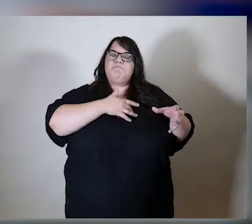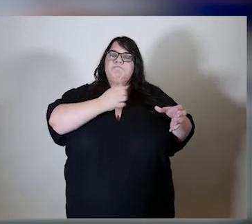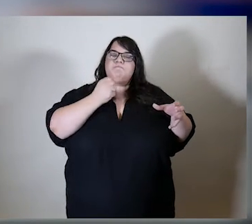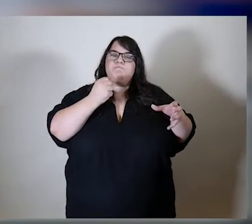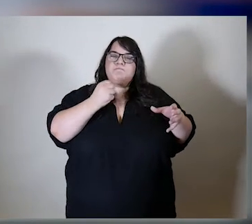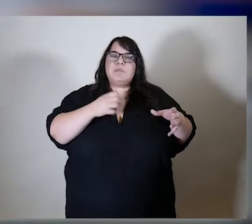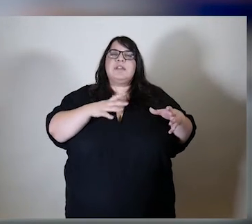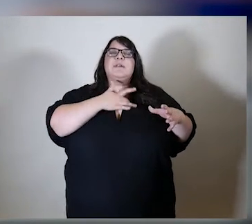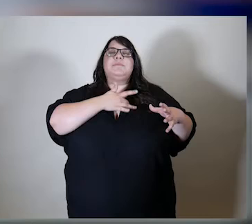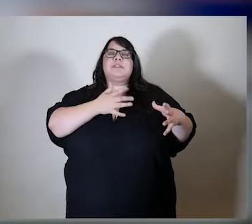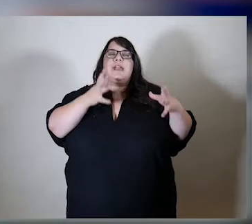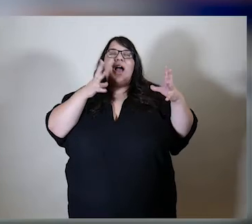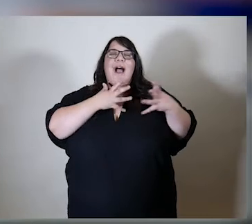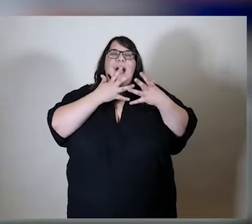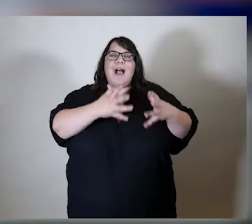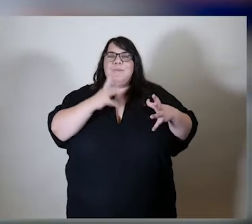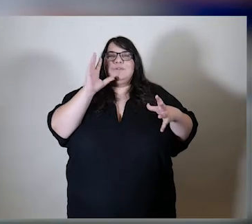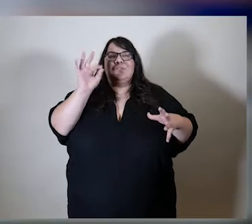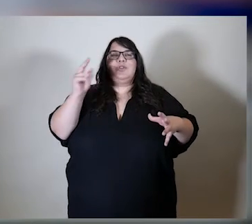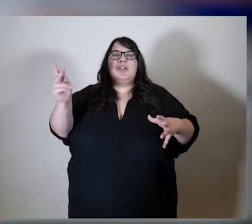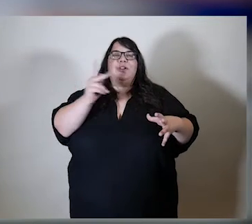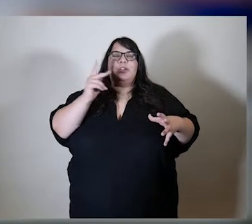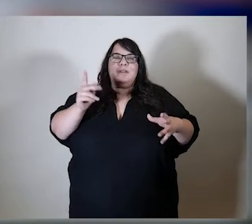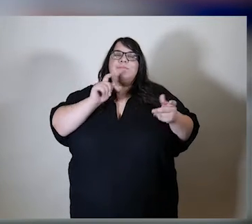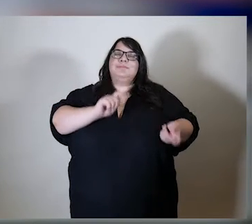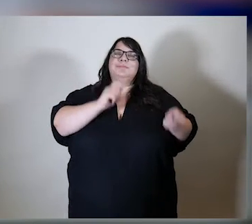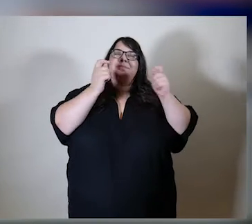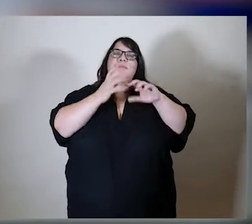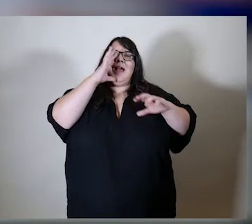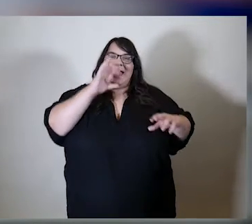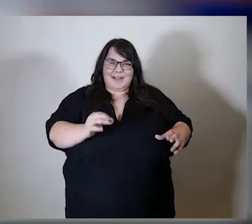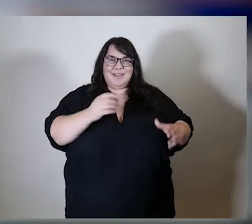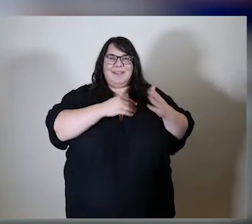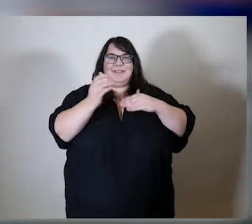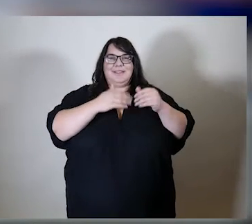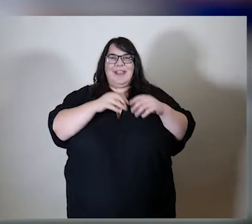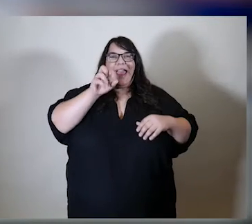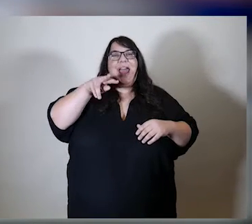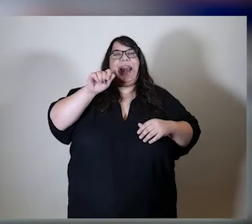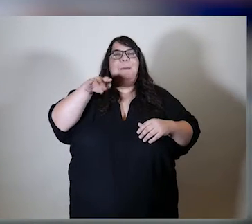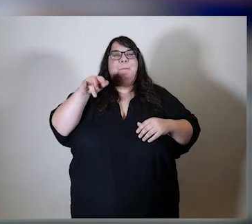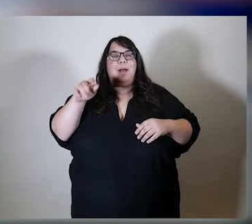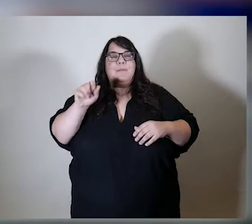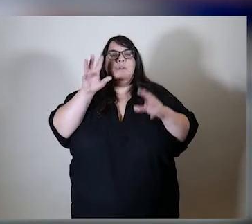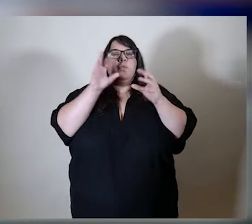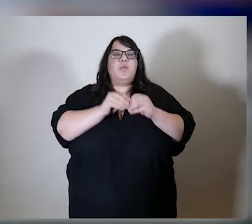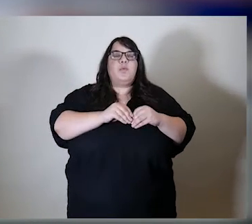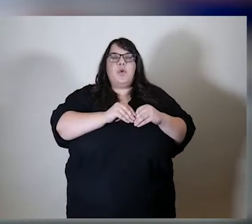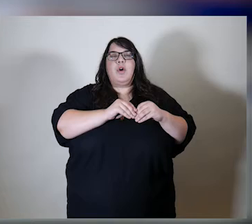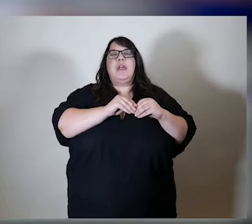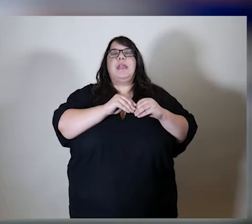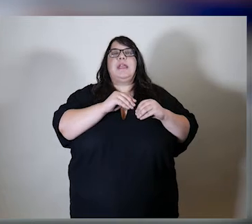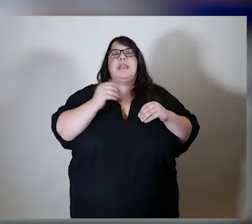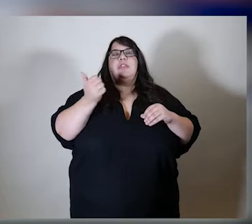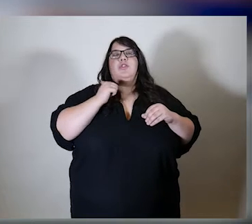ψυχής, αγάπης και θέληση προσφοράς προς τον συνάνθρωπο, το έκαναν πραγματικότητα. Η ΕΛΕΠΑΠ είναι νομικό πρόσωπο ιδιωτικού δικαίου